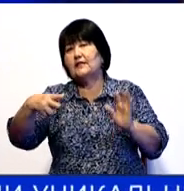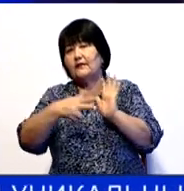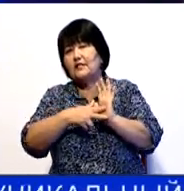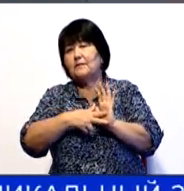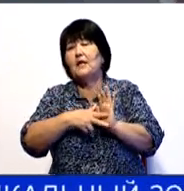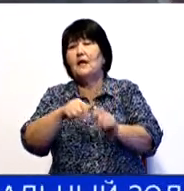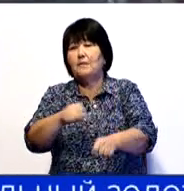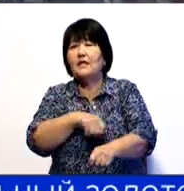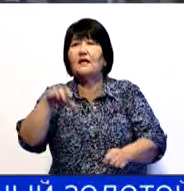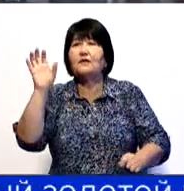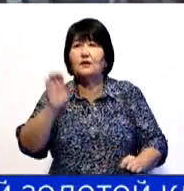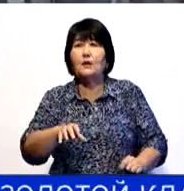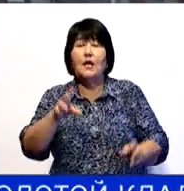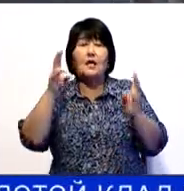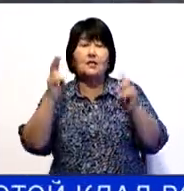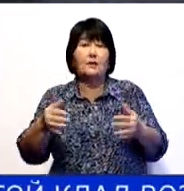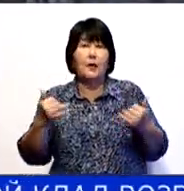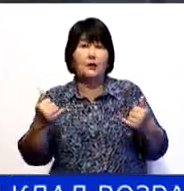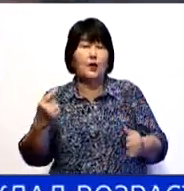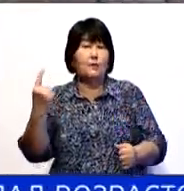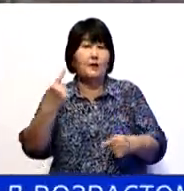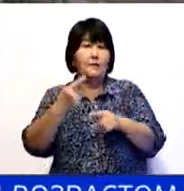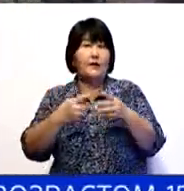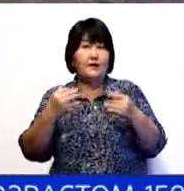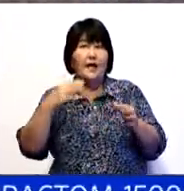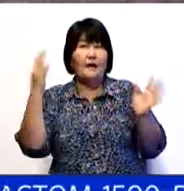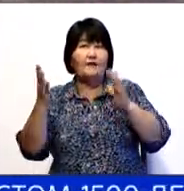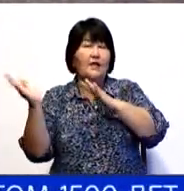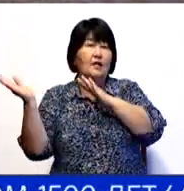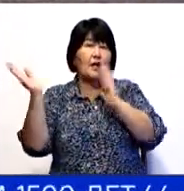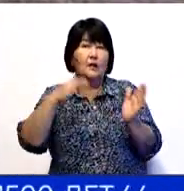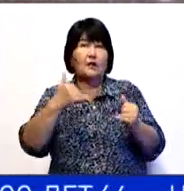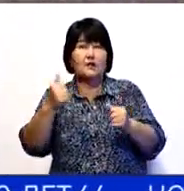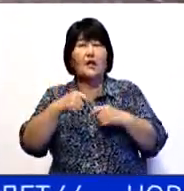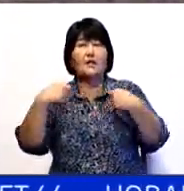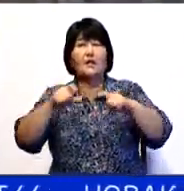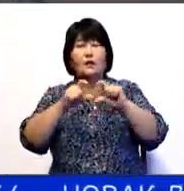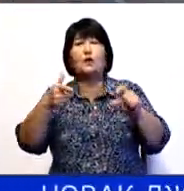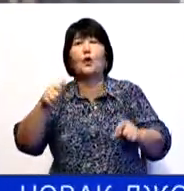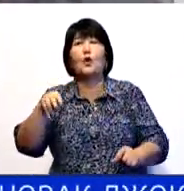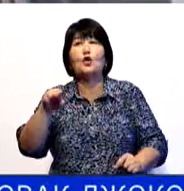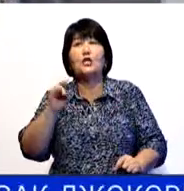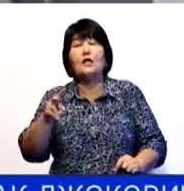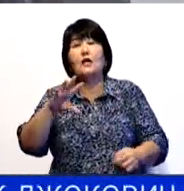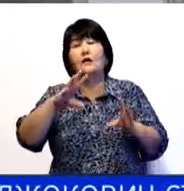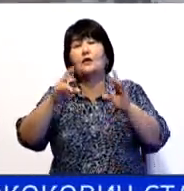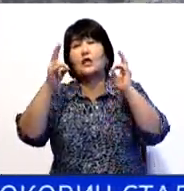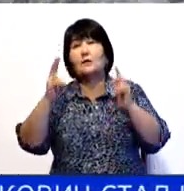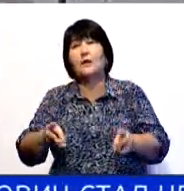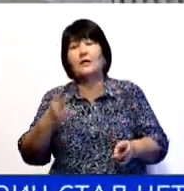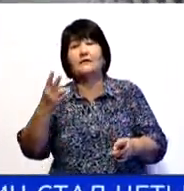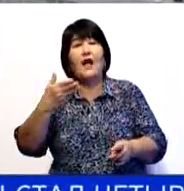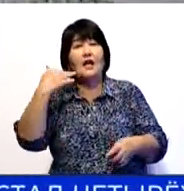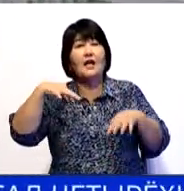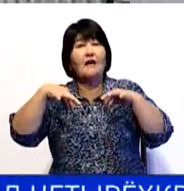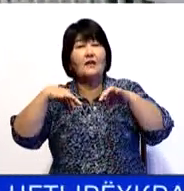секунду. ЧП произошло сегодня в первой половине дня. Ветром снесло часть кровли здания торгового центра «Гульжан». В результате повреждены два легковых